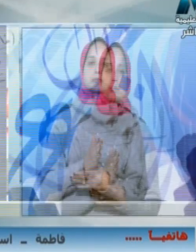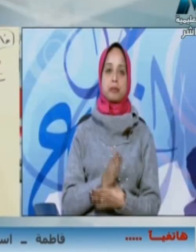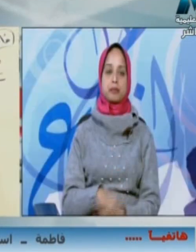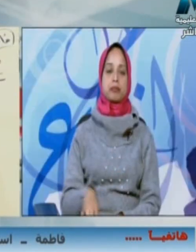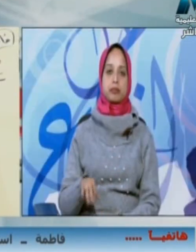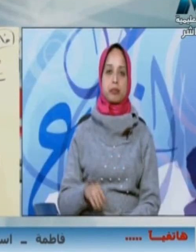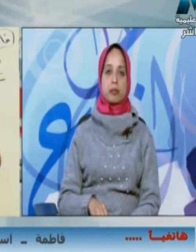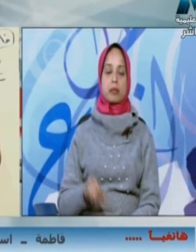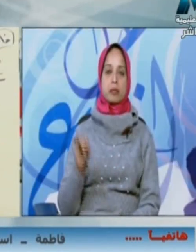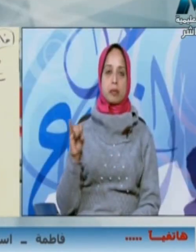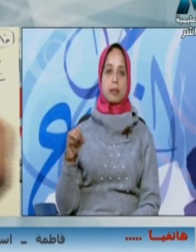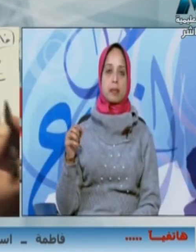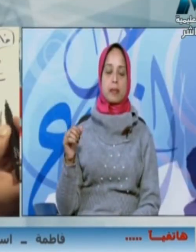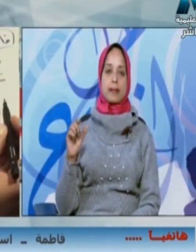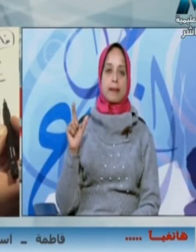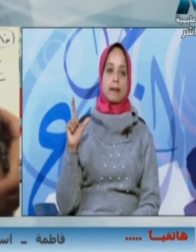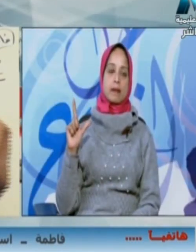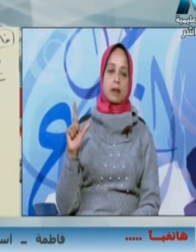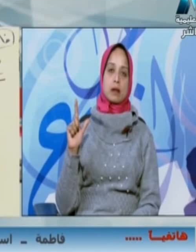فبراير